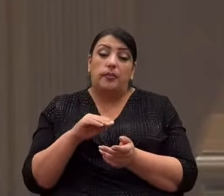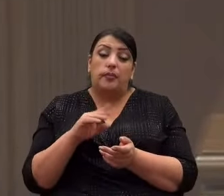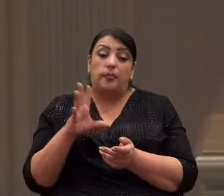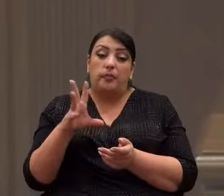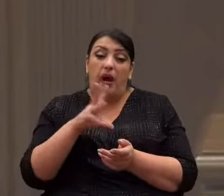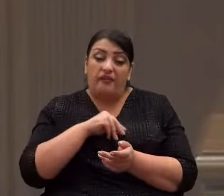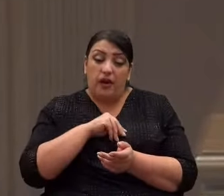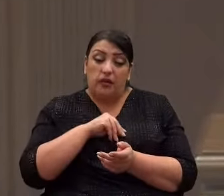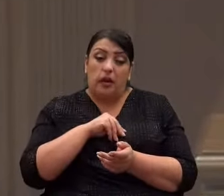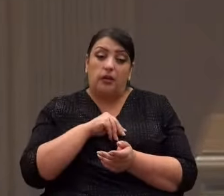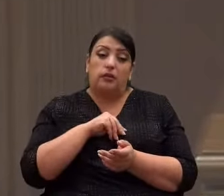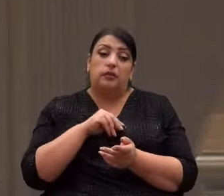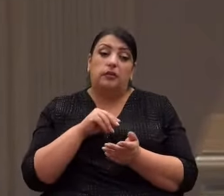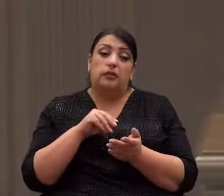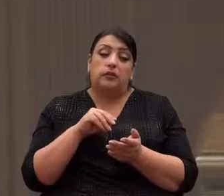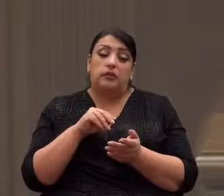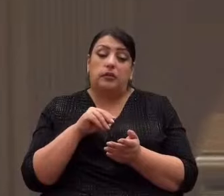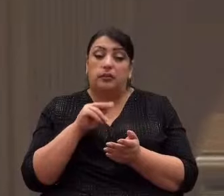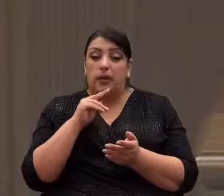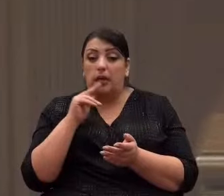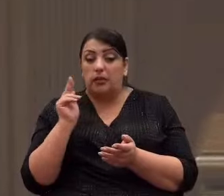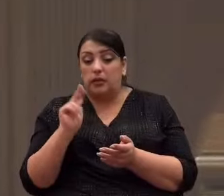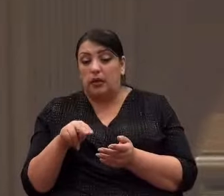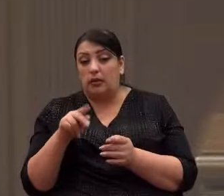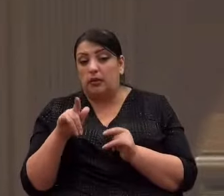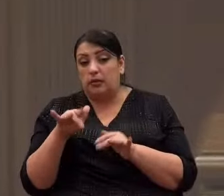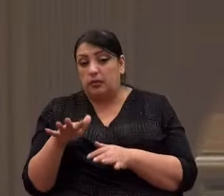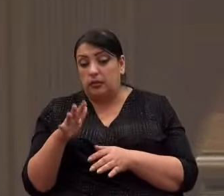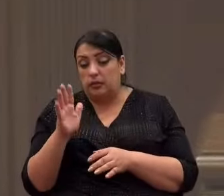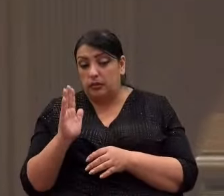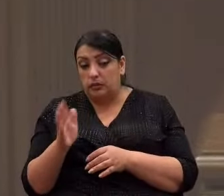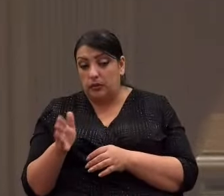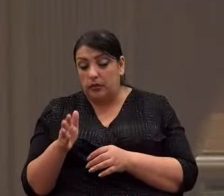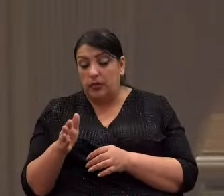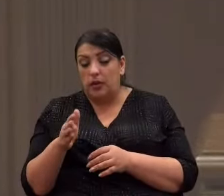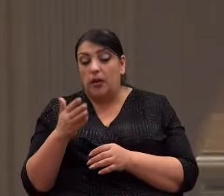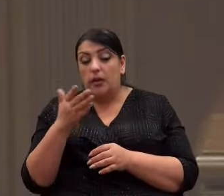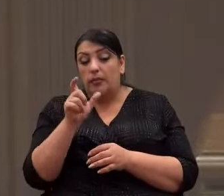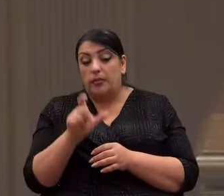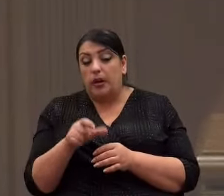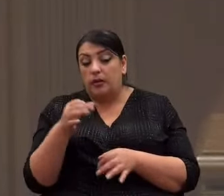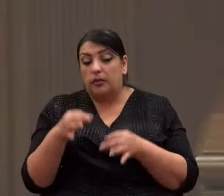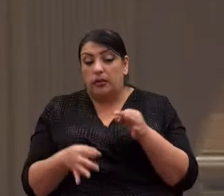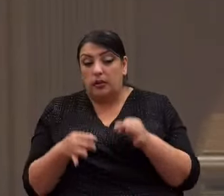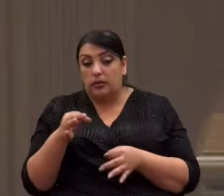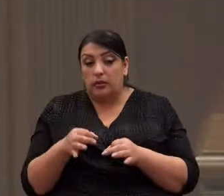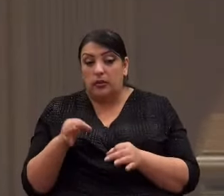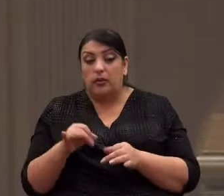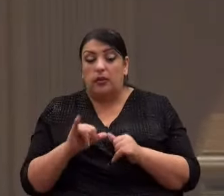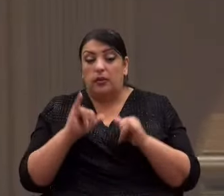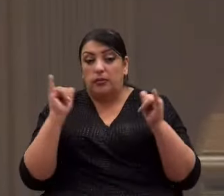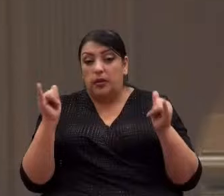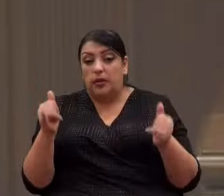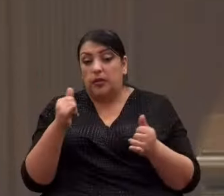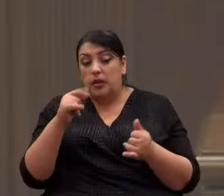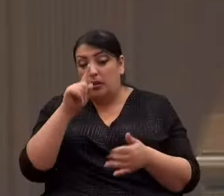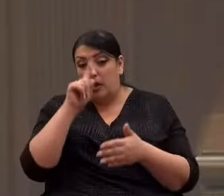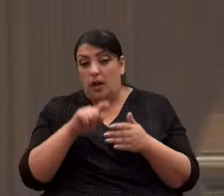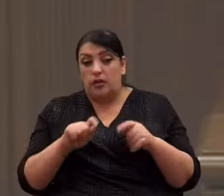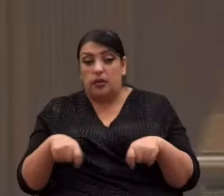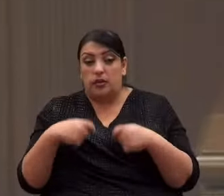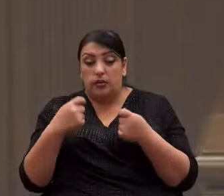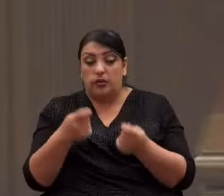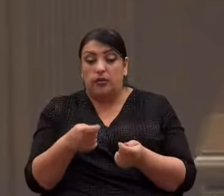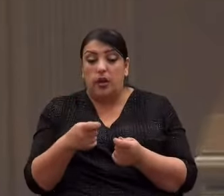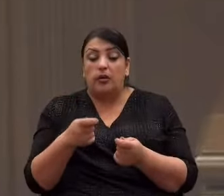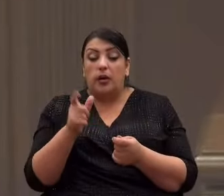մեղադրական եզրակացություն կազմելու համար, սակայն մեղադրվող անձի համաձայնությամբ դատախազն իր բացառիկ լիազորությամբ նշված